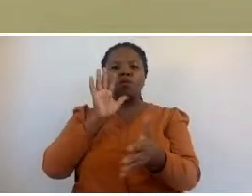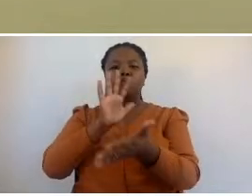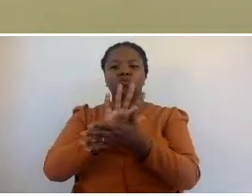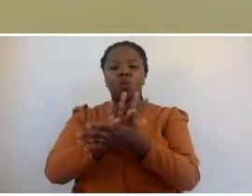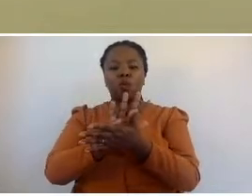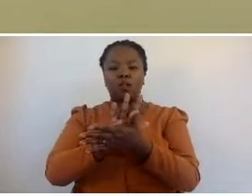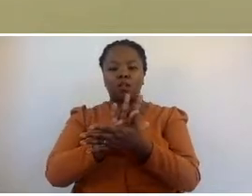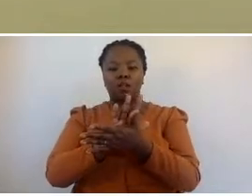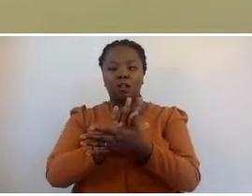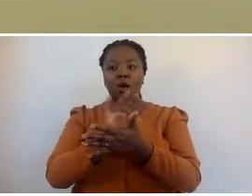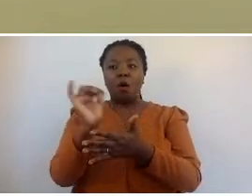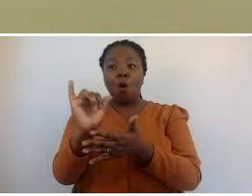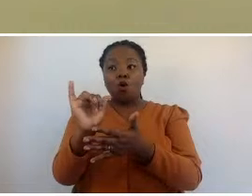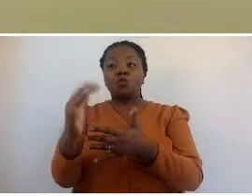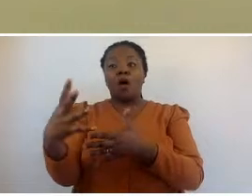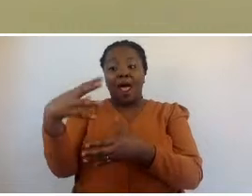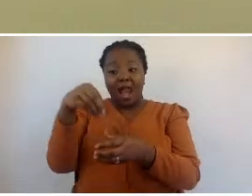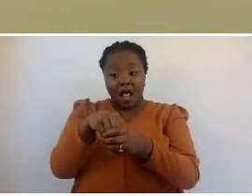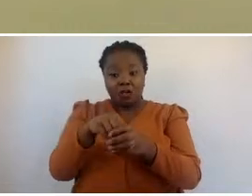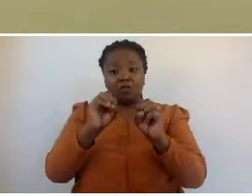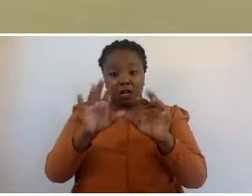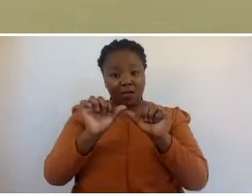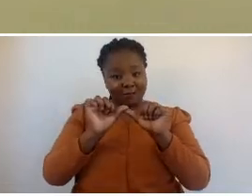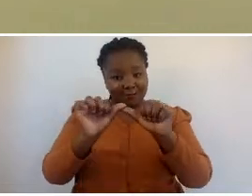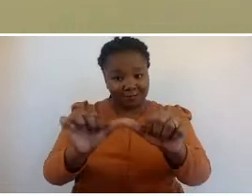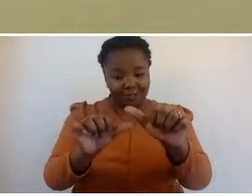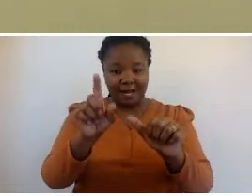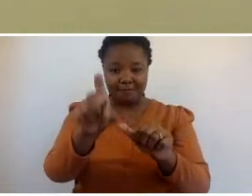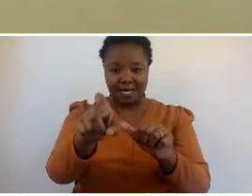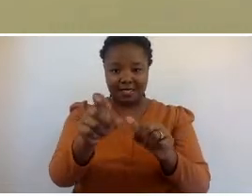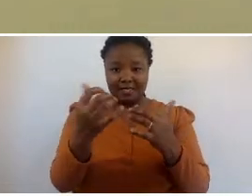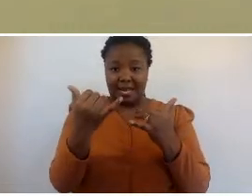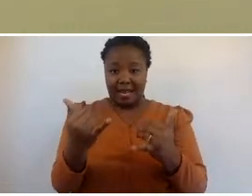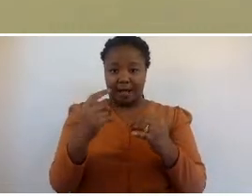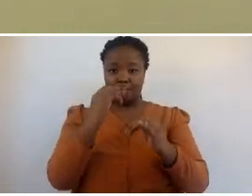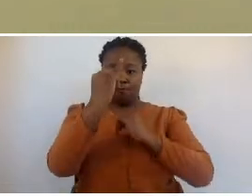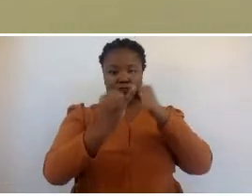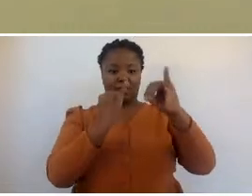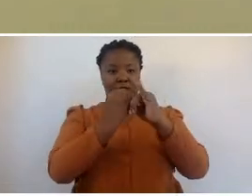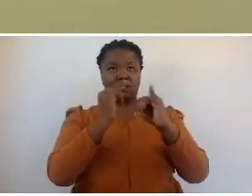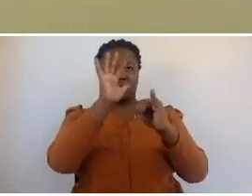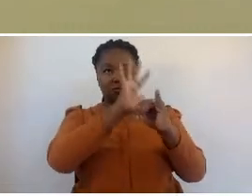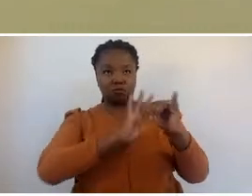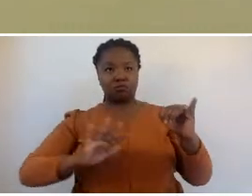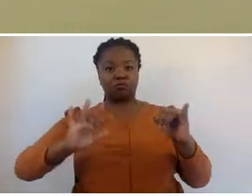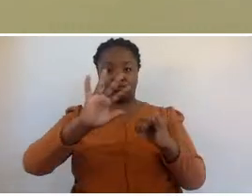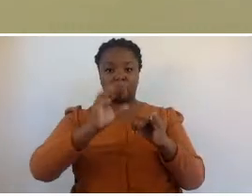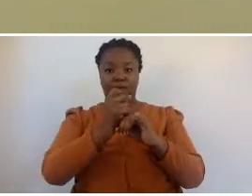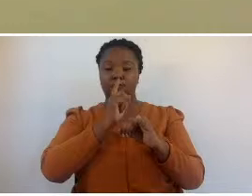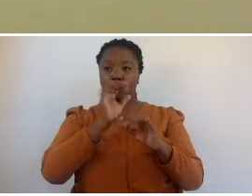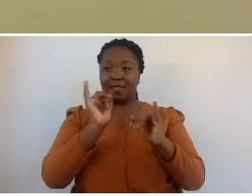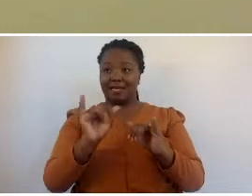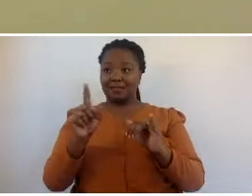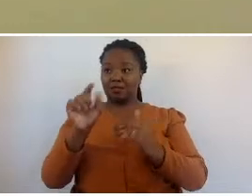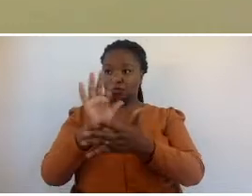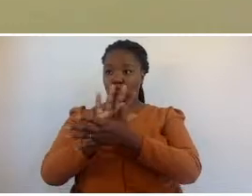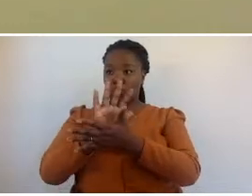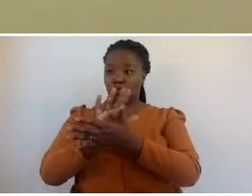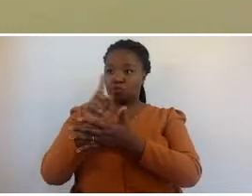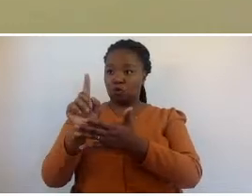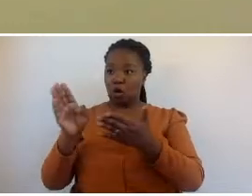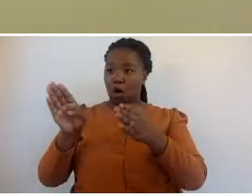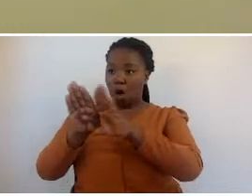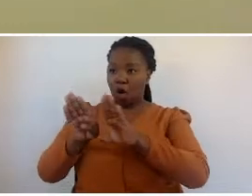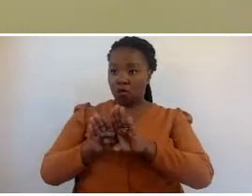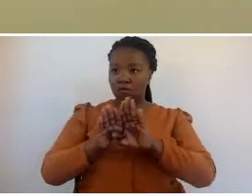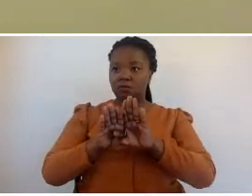À l'international de l'éducation, nous proposons de mettre en œuvre des audits pour l'équité au niveau des écoles pour suivre les effets des fermetures d'écoles sur